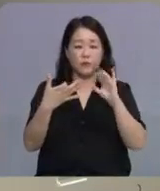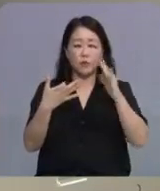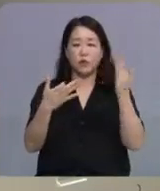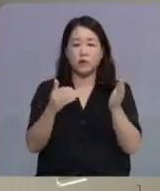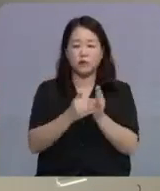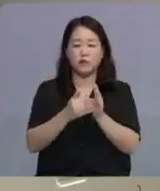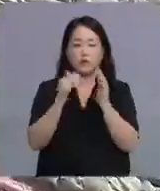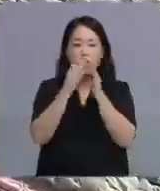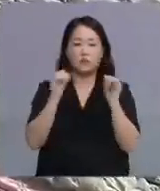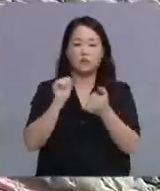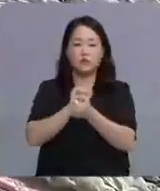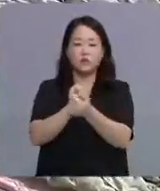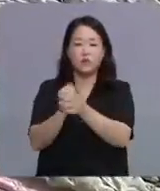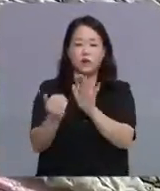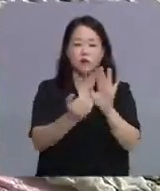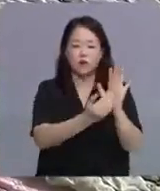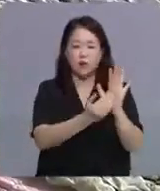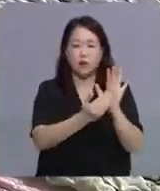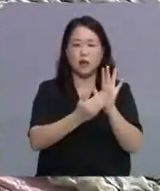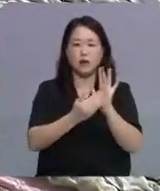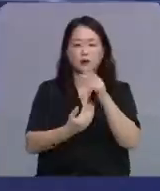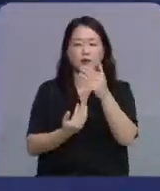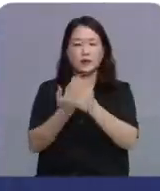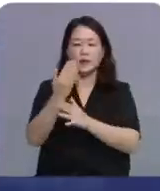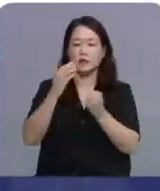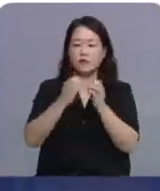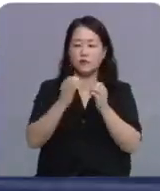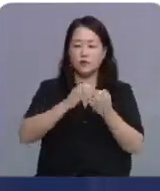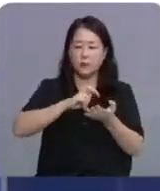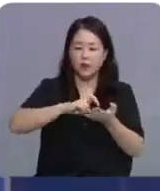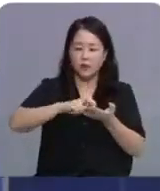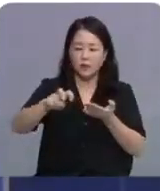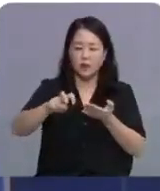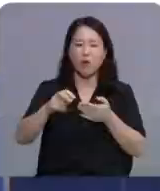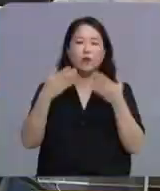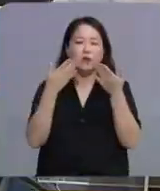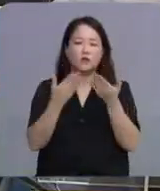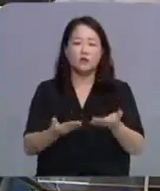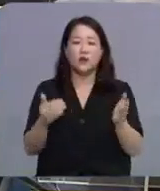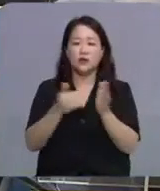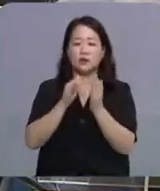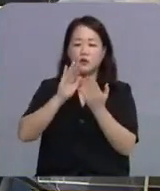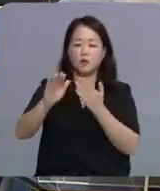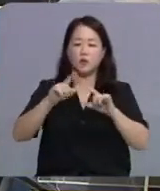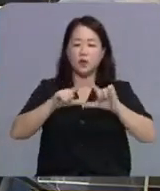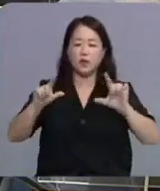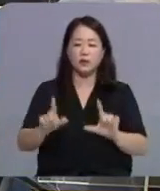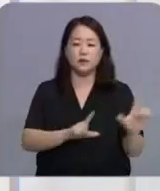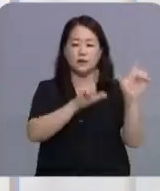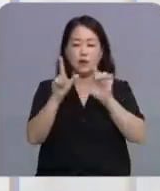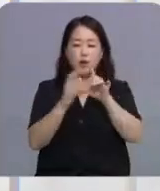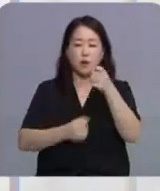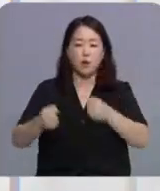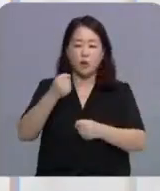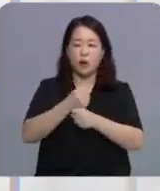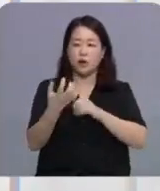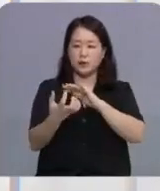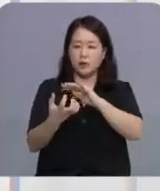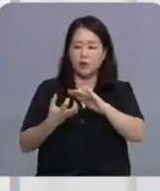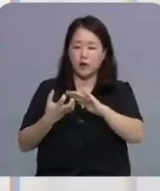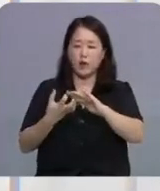방역당국은 재난 문자를 통해 휴가지 일상 복귀 전 진단 검사를 권고했습니다 음성의